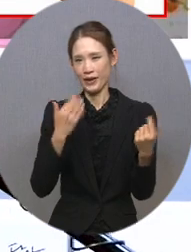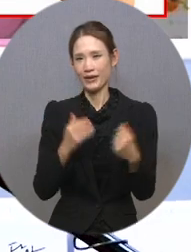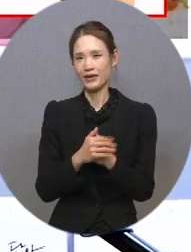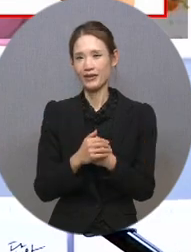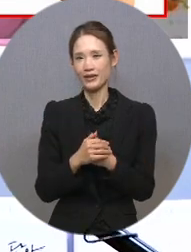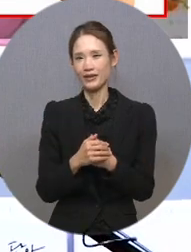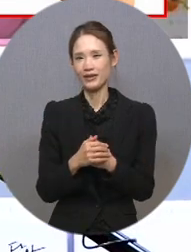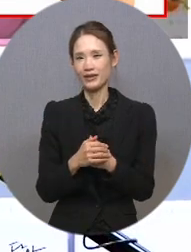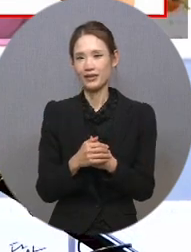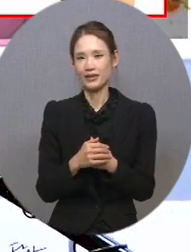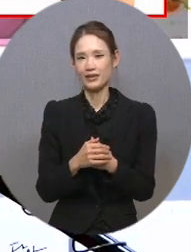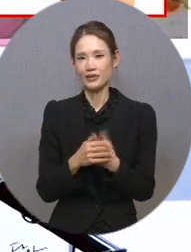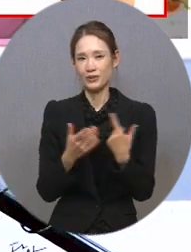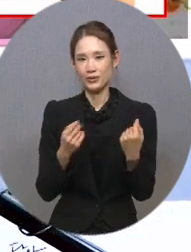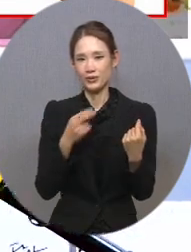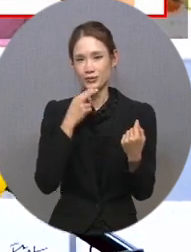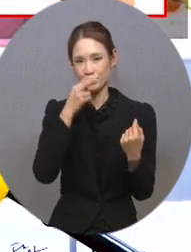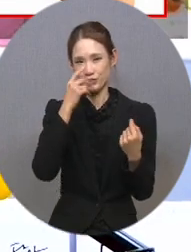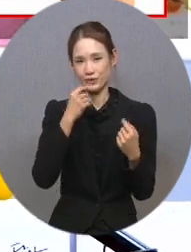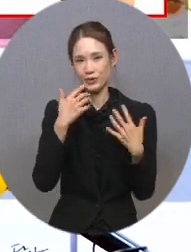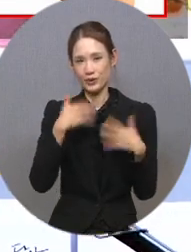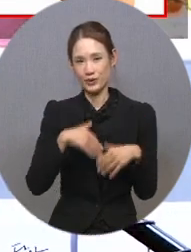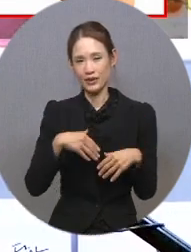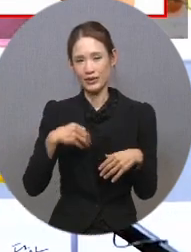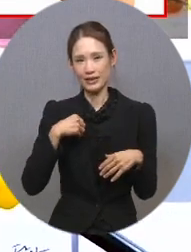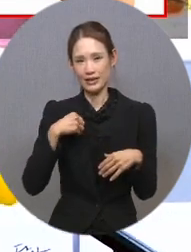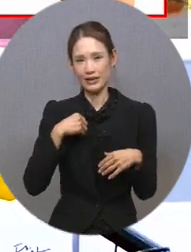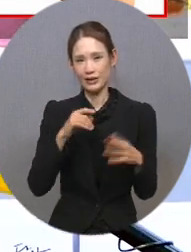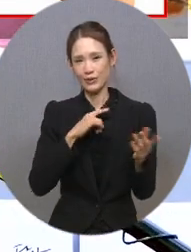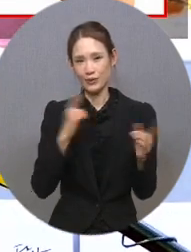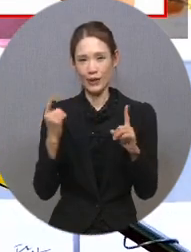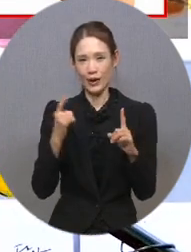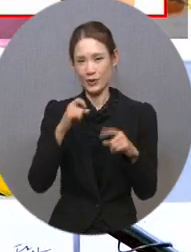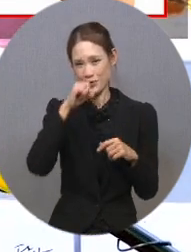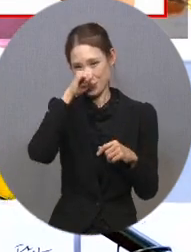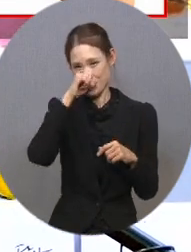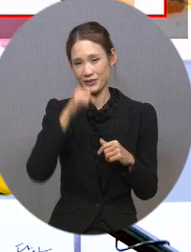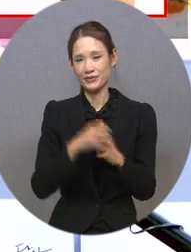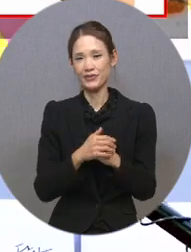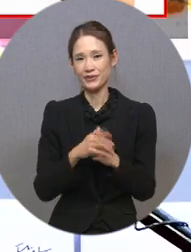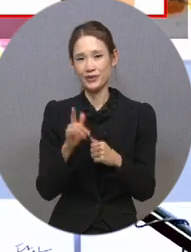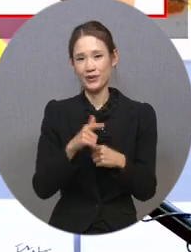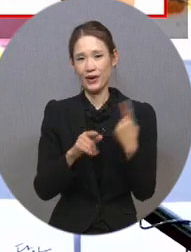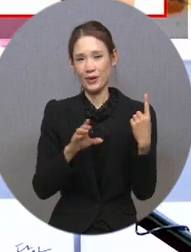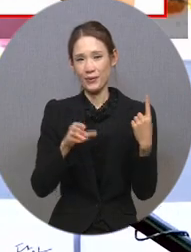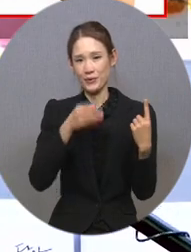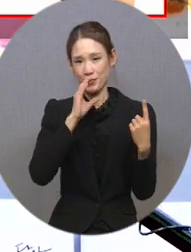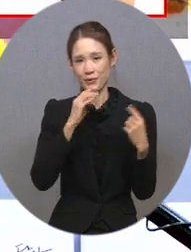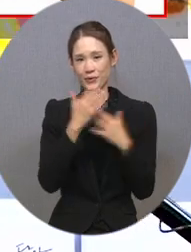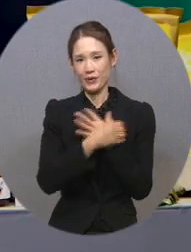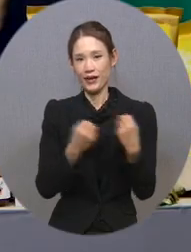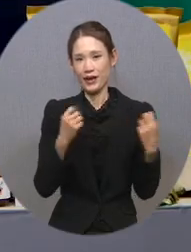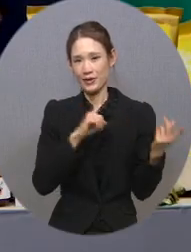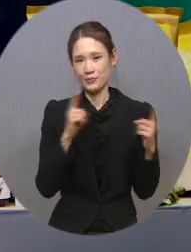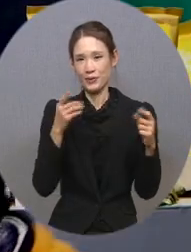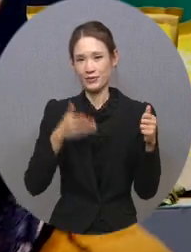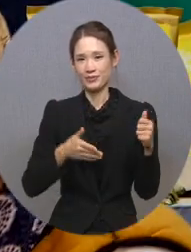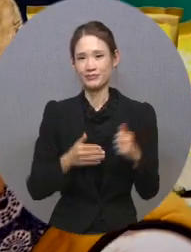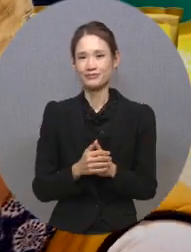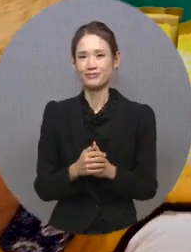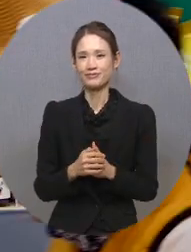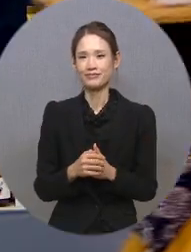하고요. 아주 술자리에 피곤한 간 기능, 회복의 비트 최고입니다. 오. 하루 한 포 드시고 건강 회복하십시오. 오.